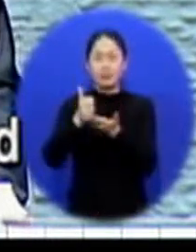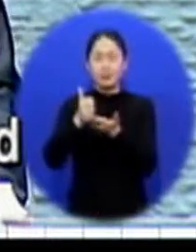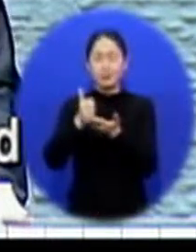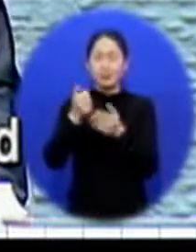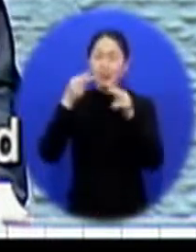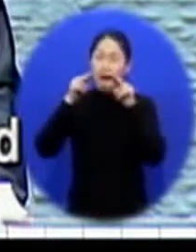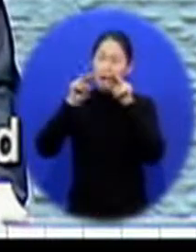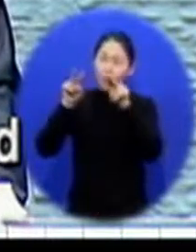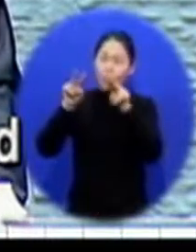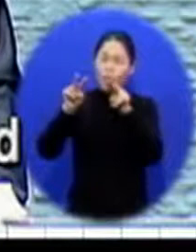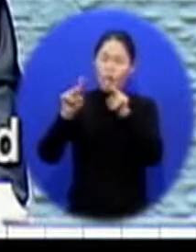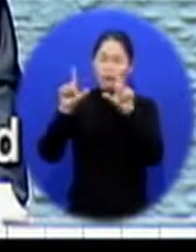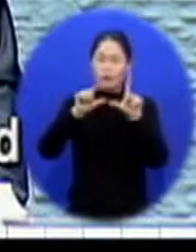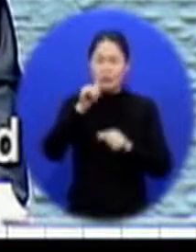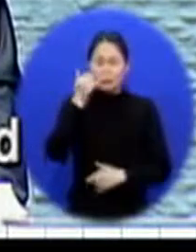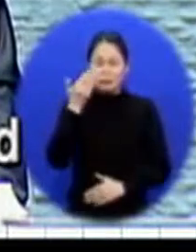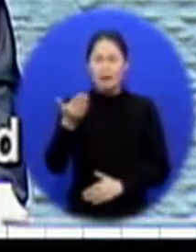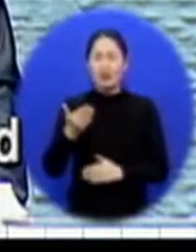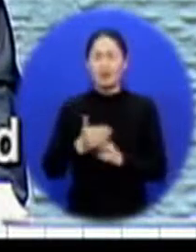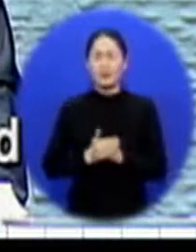바라보고 사십니까